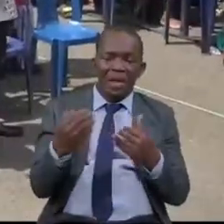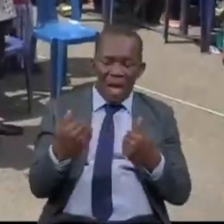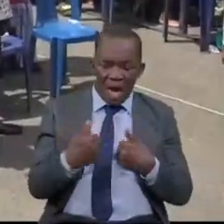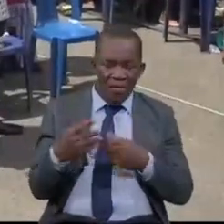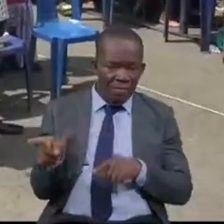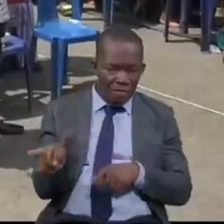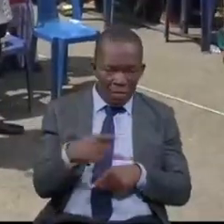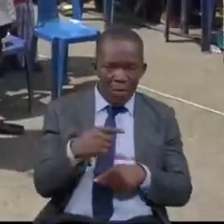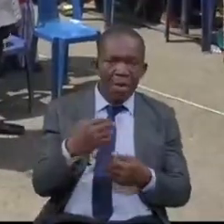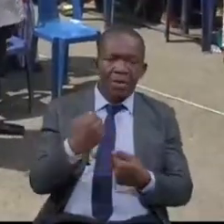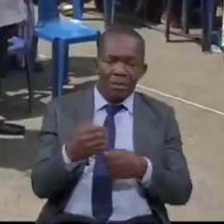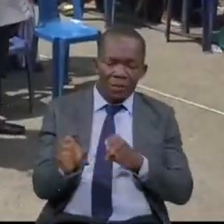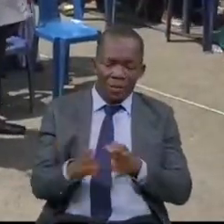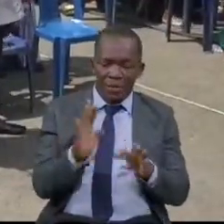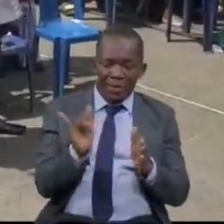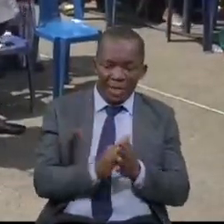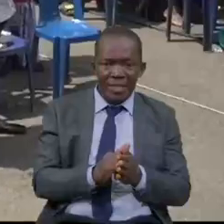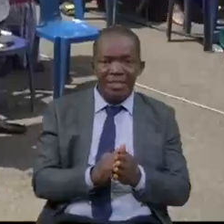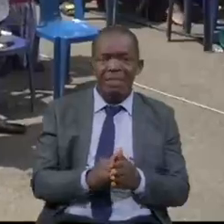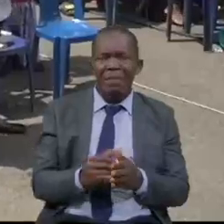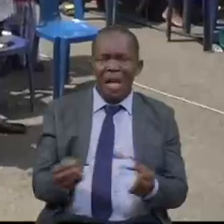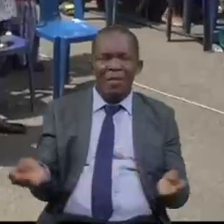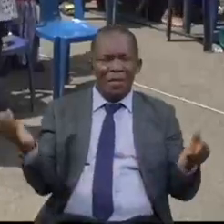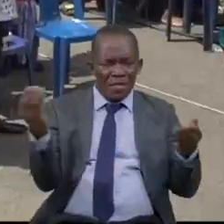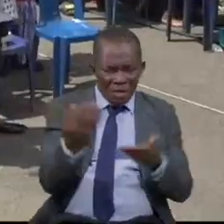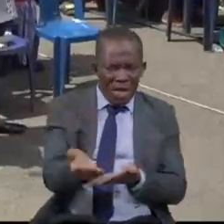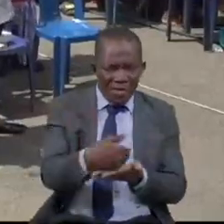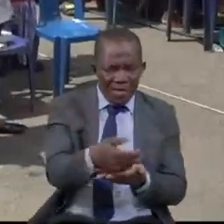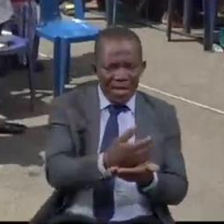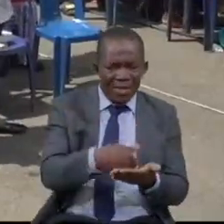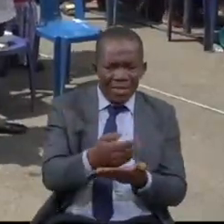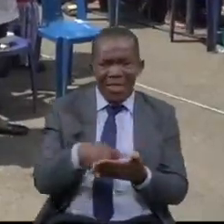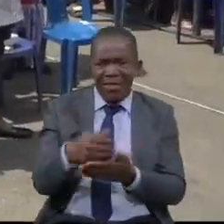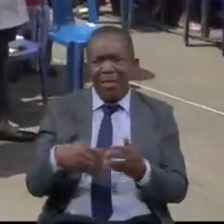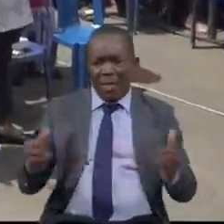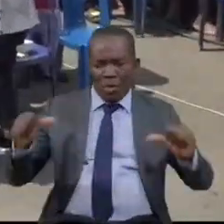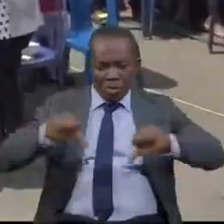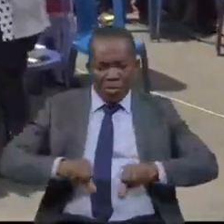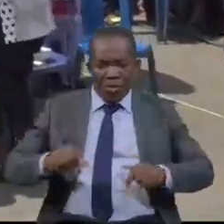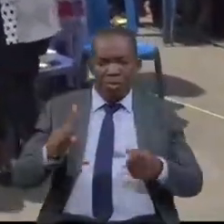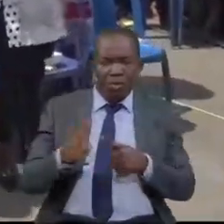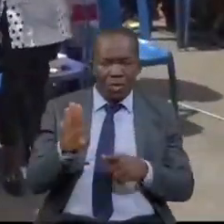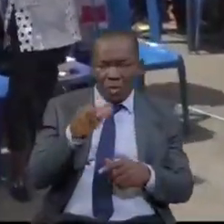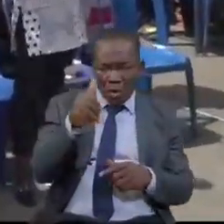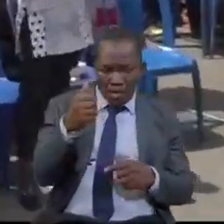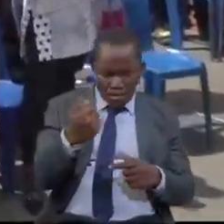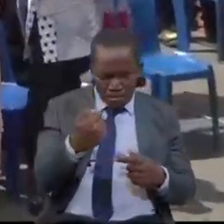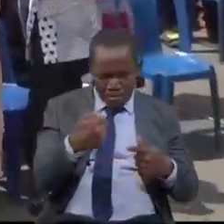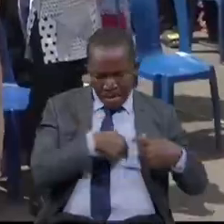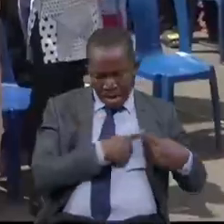les culpabilités? Pas de restitution. Tu ne peux pas dire je suis désolé